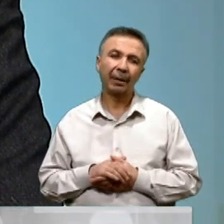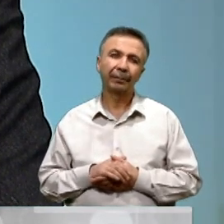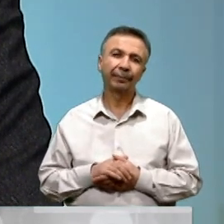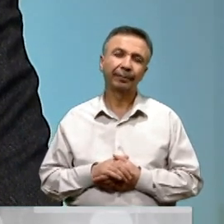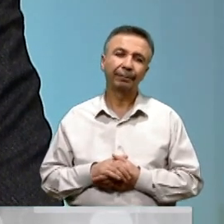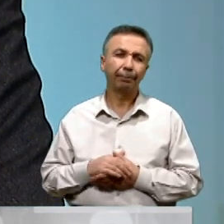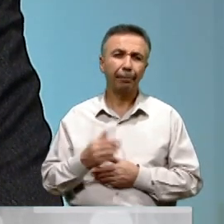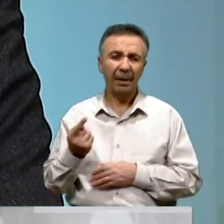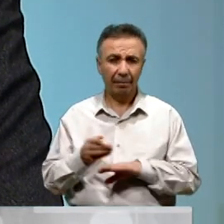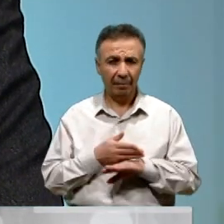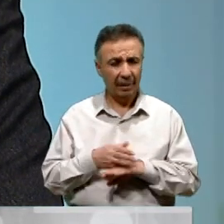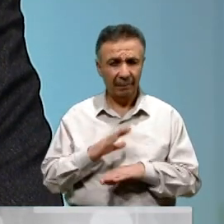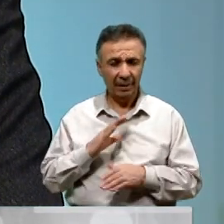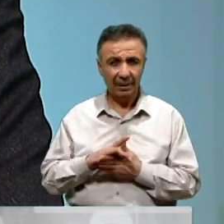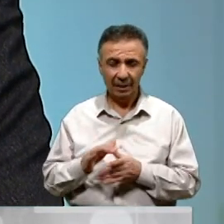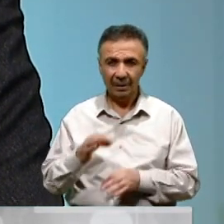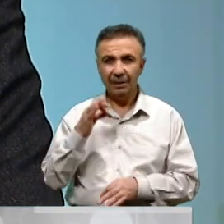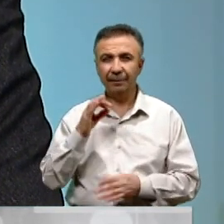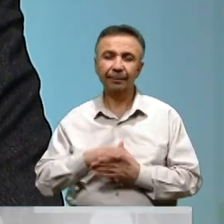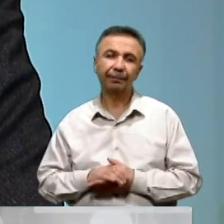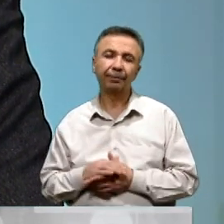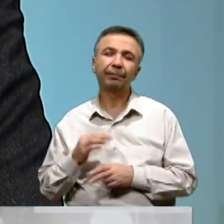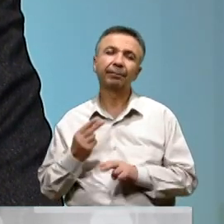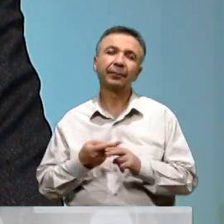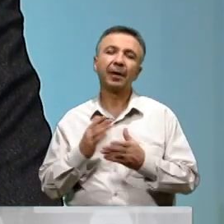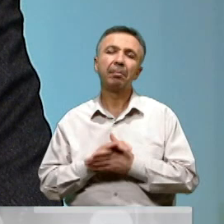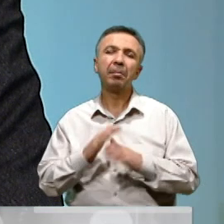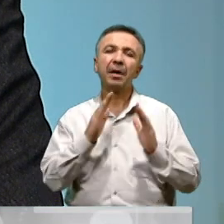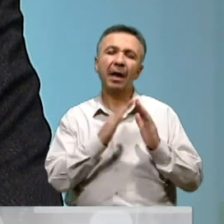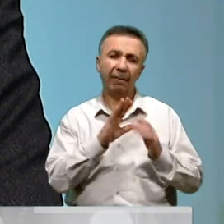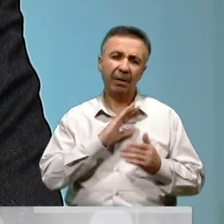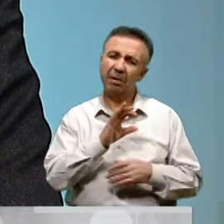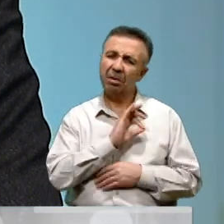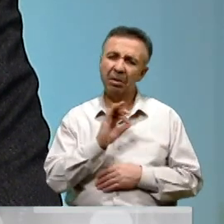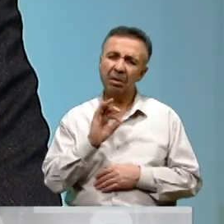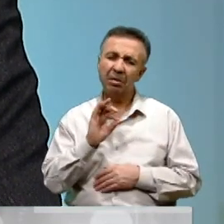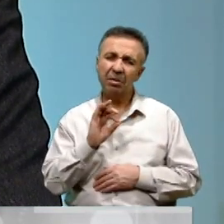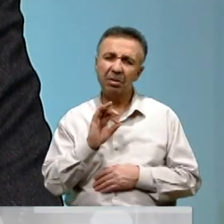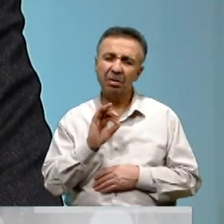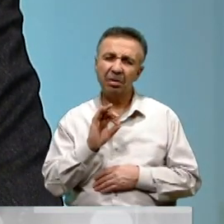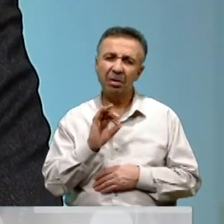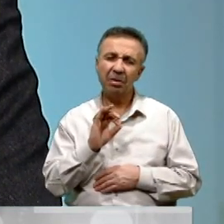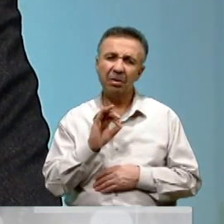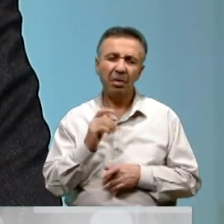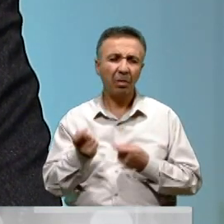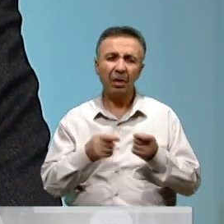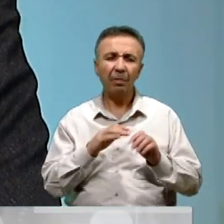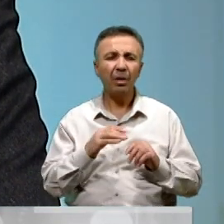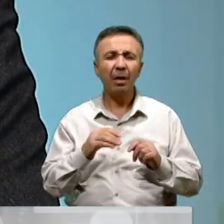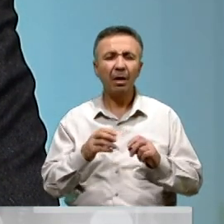bir malı varsa kişinin, mesela diyelim ki bir evi var, hiç kullanmıyor, bir kenarda duruyor. Arsası